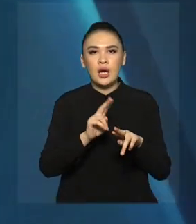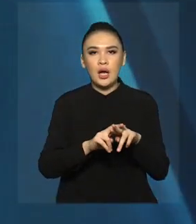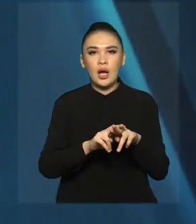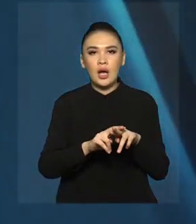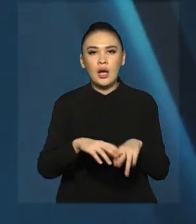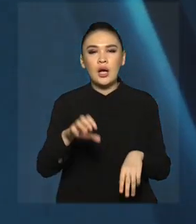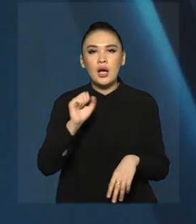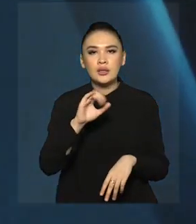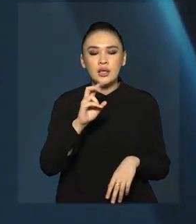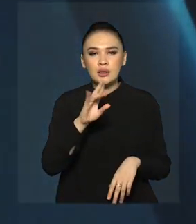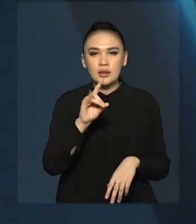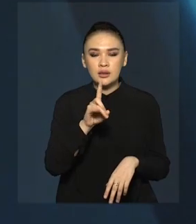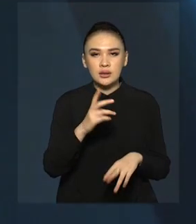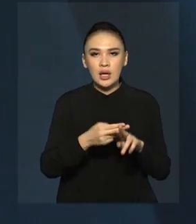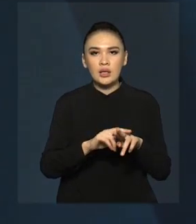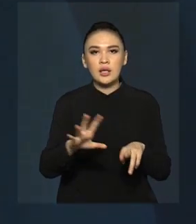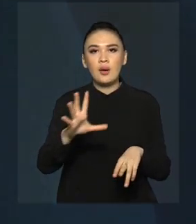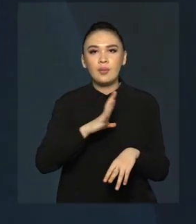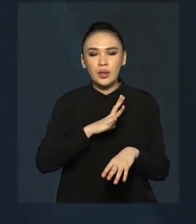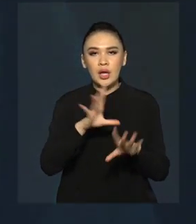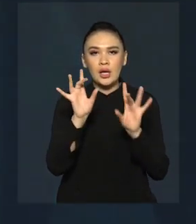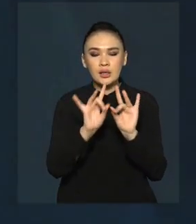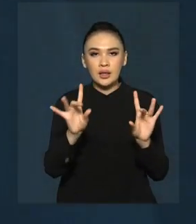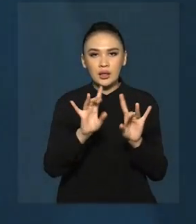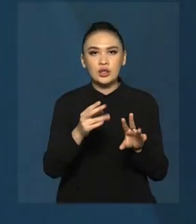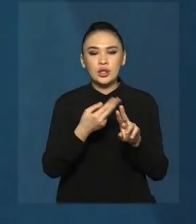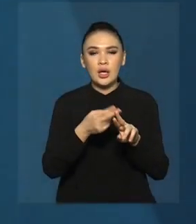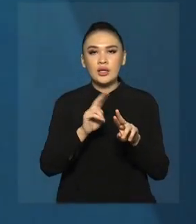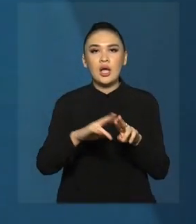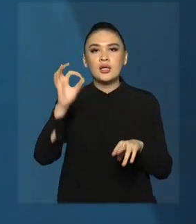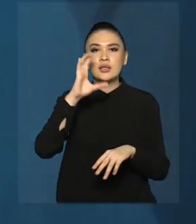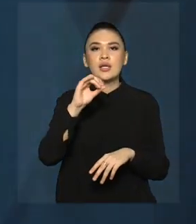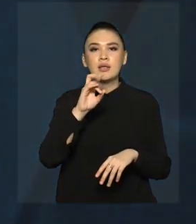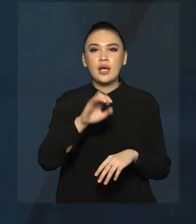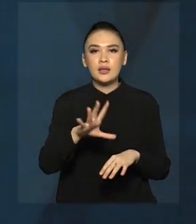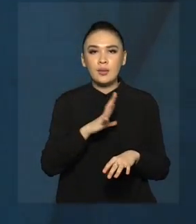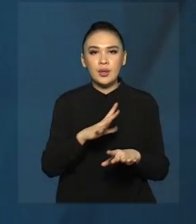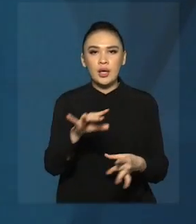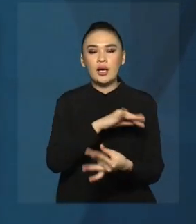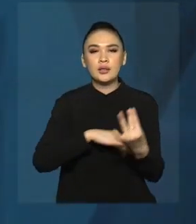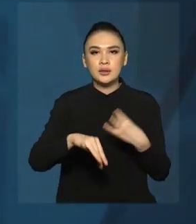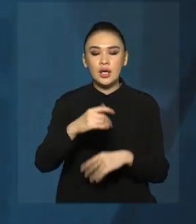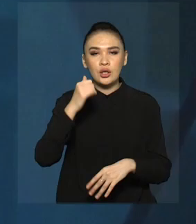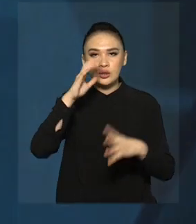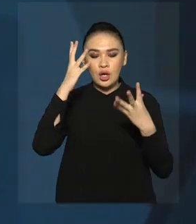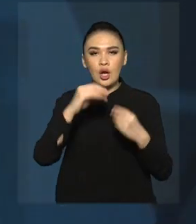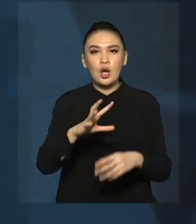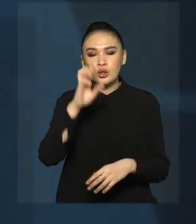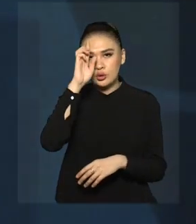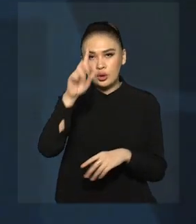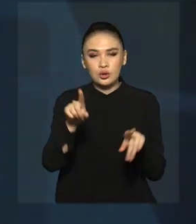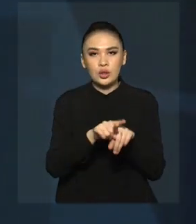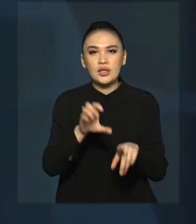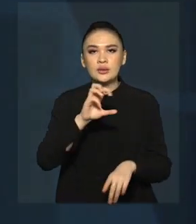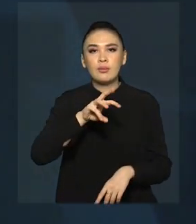Шынар Асанқызы бұған дейінгі эфирлерімізде жеткізген еді. Бұл мәселе сенатта да көтерілді. Күні кеше үкіметке де жетті.